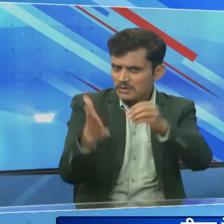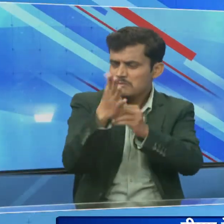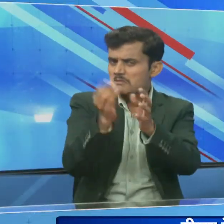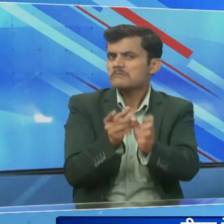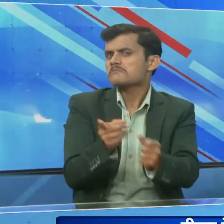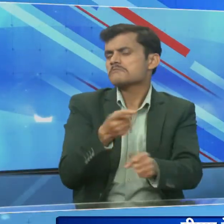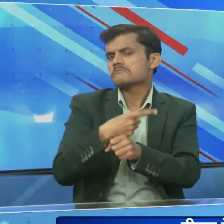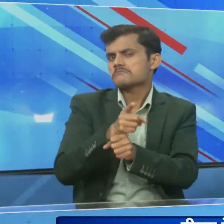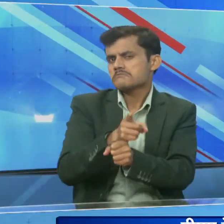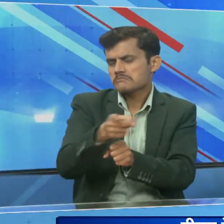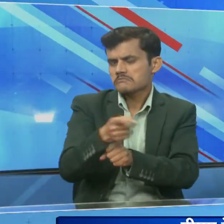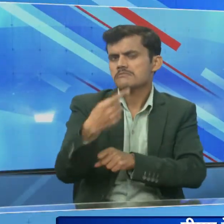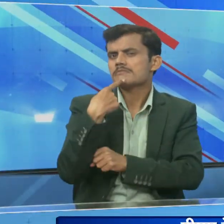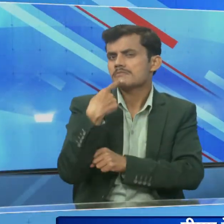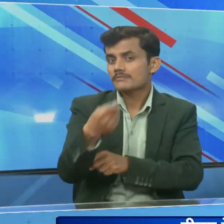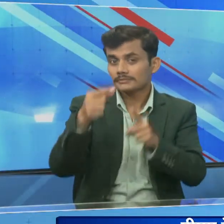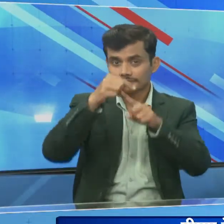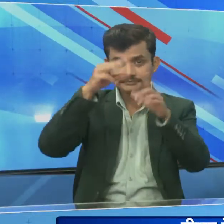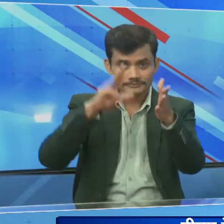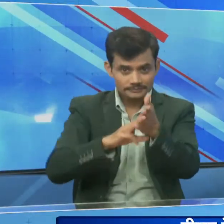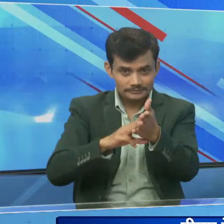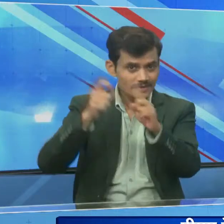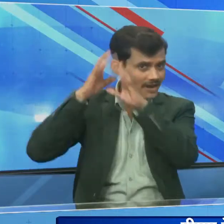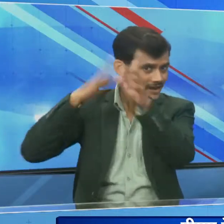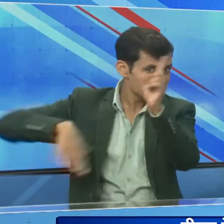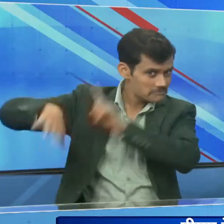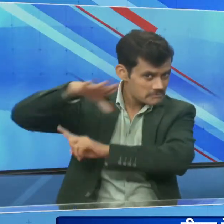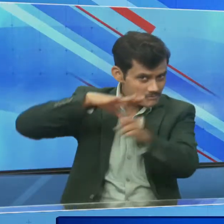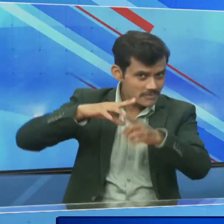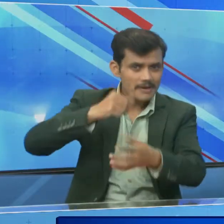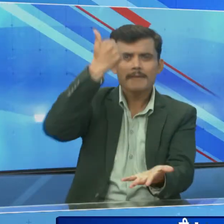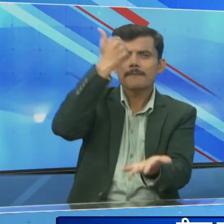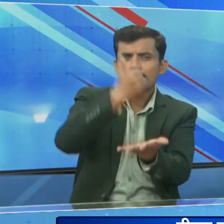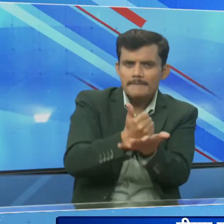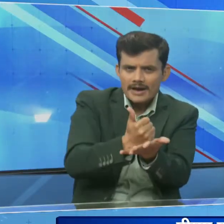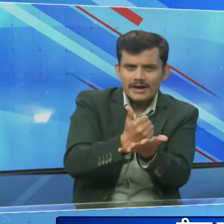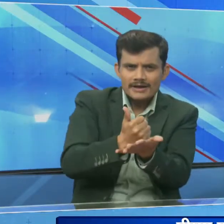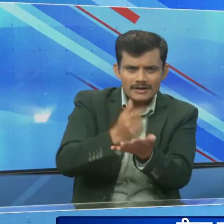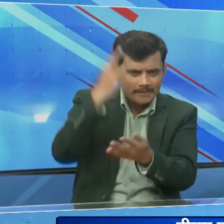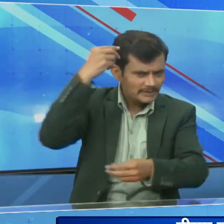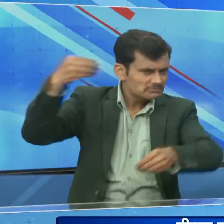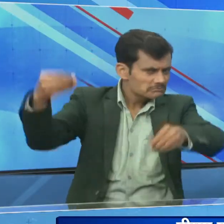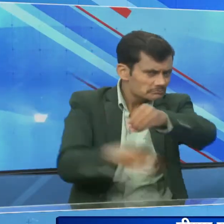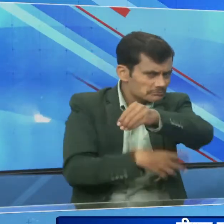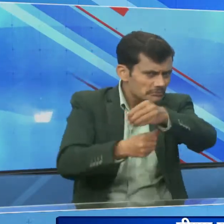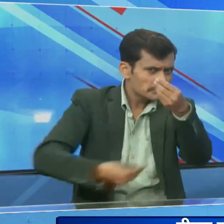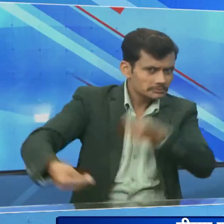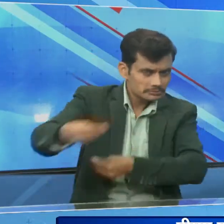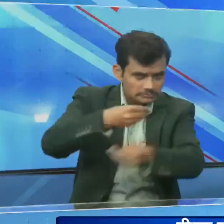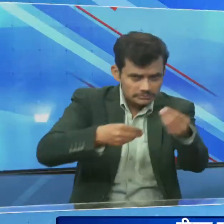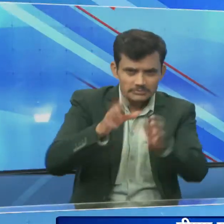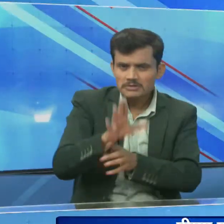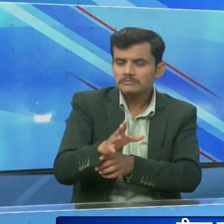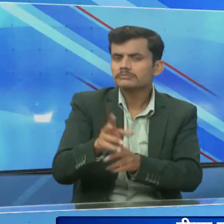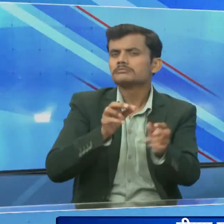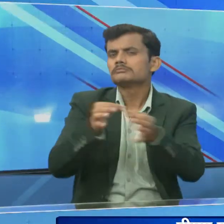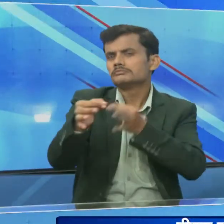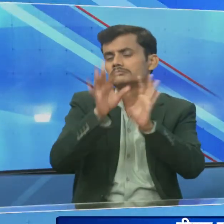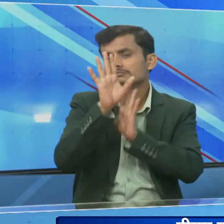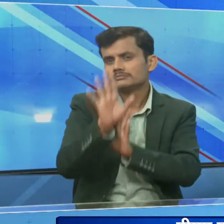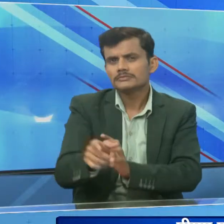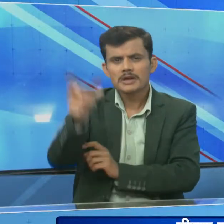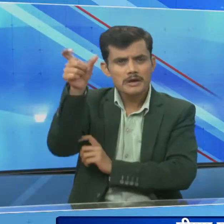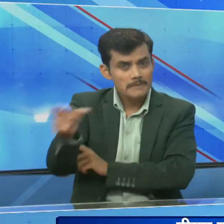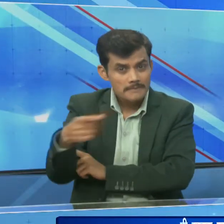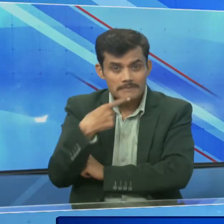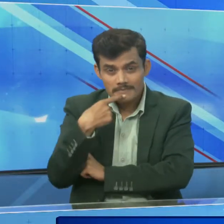लगाया। पीएम ने राज्य में सहकारी बैंक में हुए गबन का भी उल्लेख किया और लोगों को भरोसा दिलाया कि इसमें अपनी पूंजी